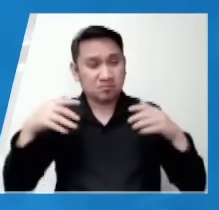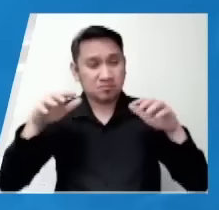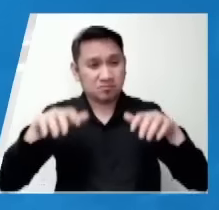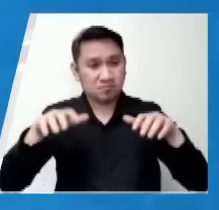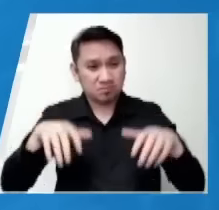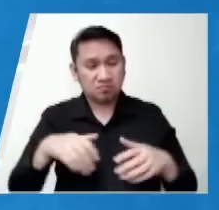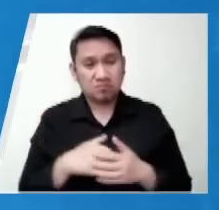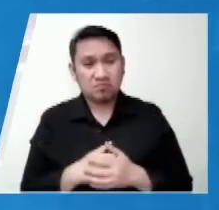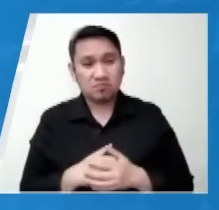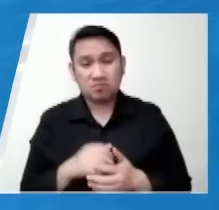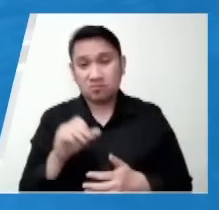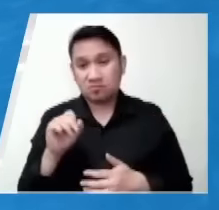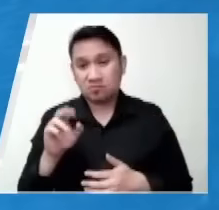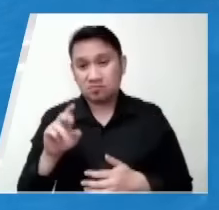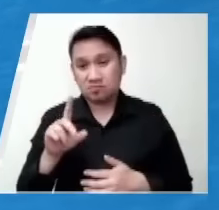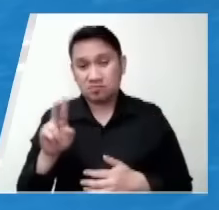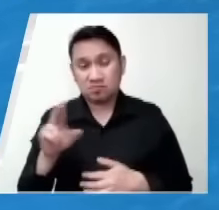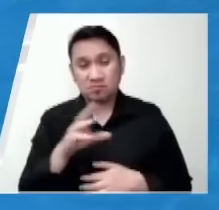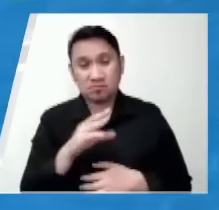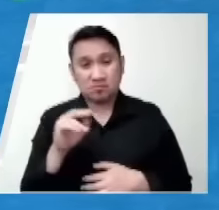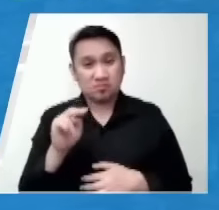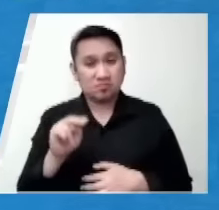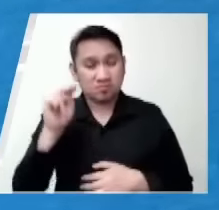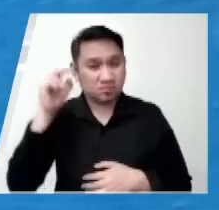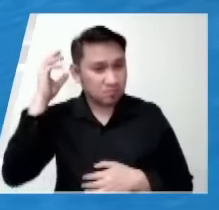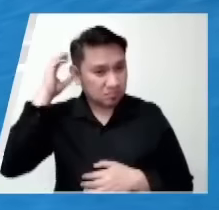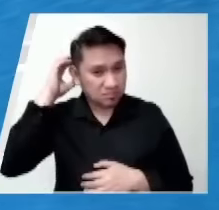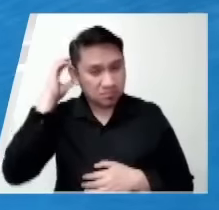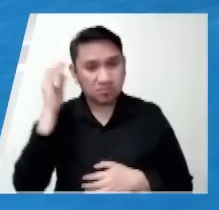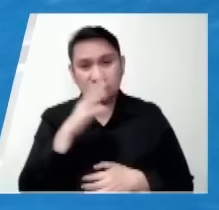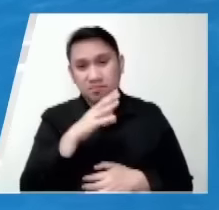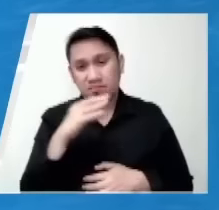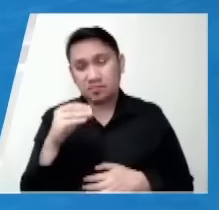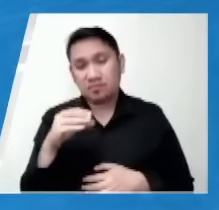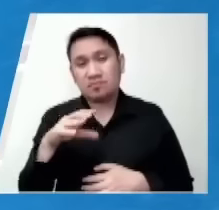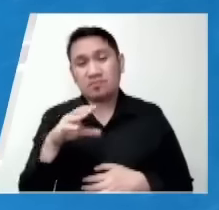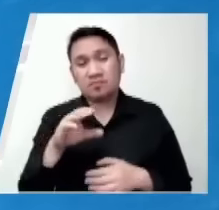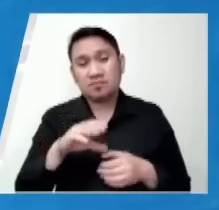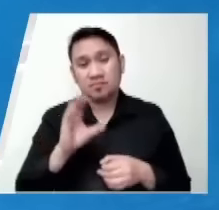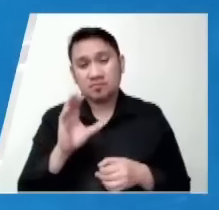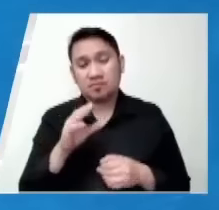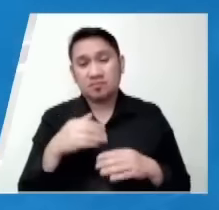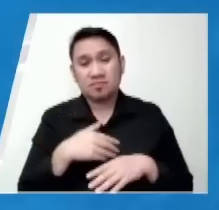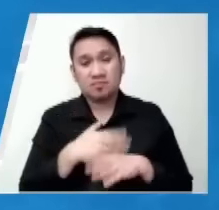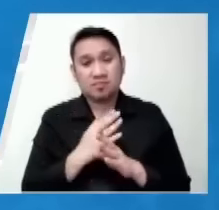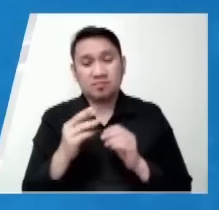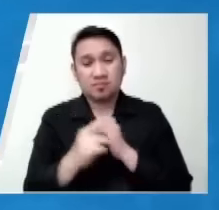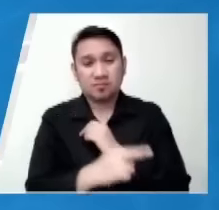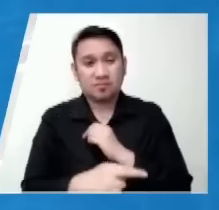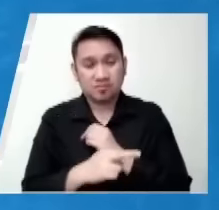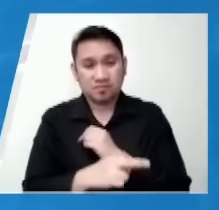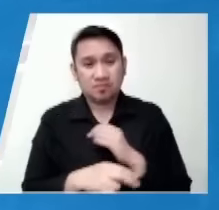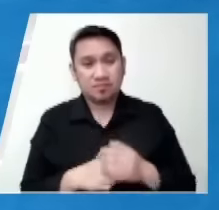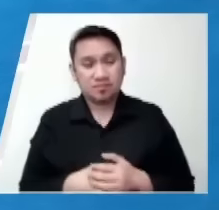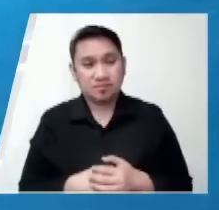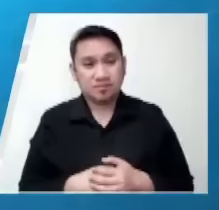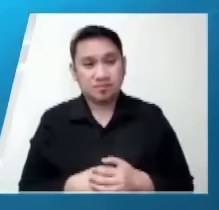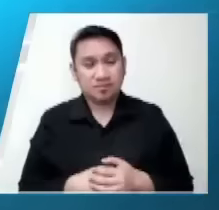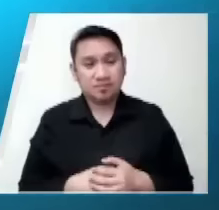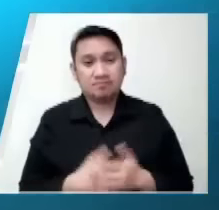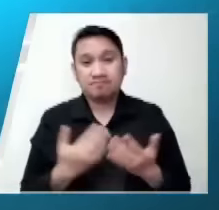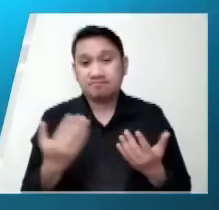Sulu Archipelago. Ganon din po sa Northern Mindanao, ilang bahagi po ng Caraga, Davao Region at Soxargen. Yan ang